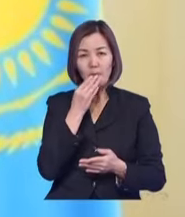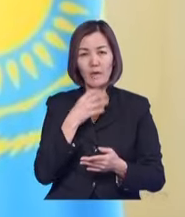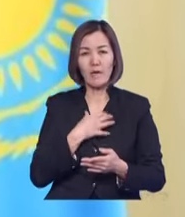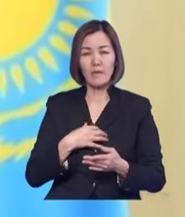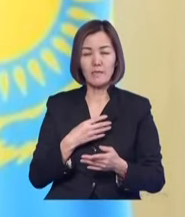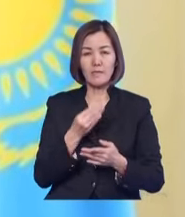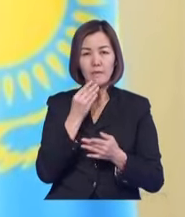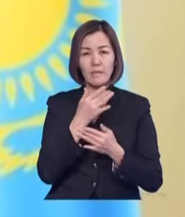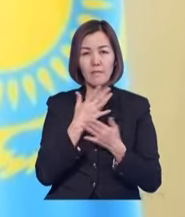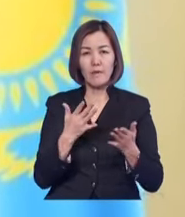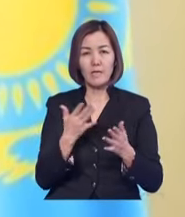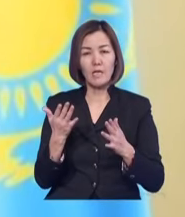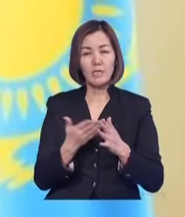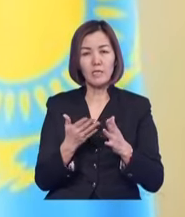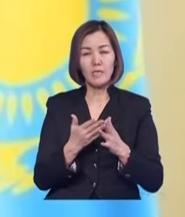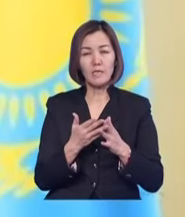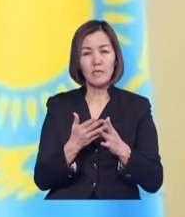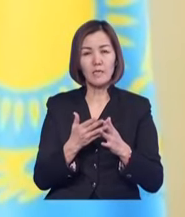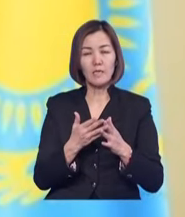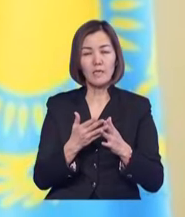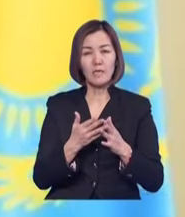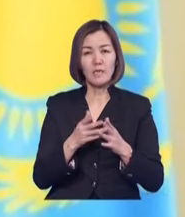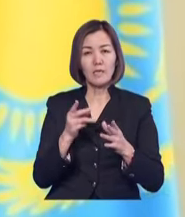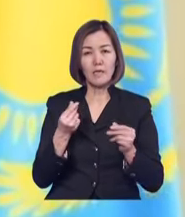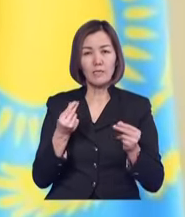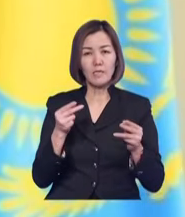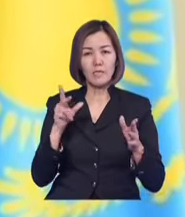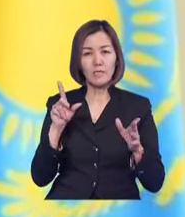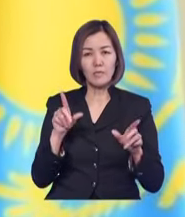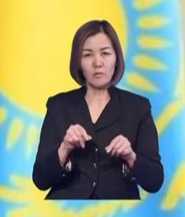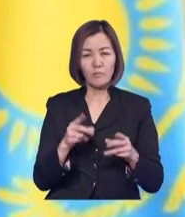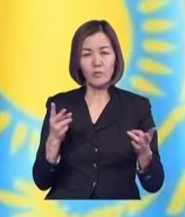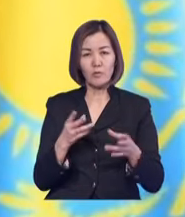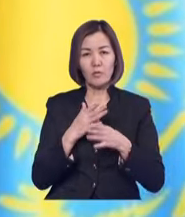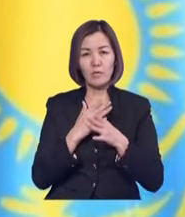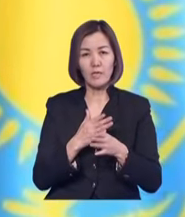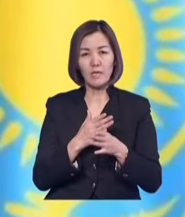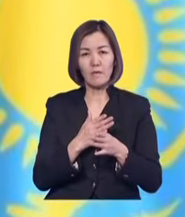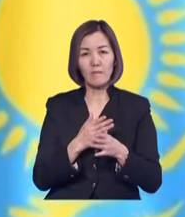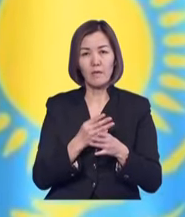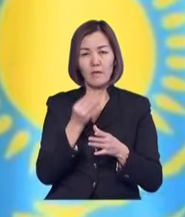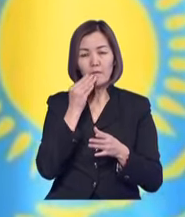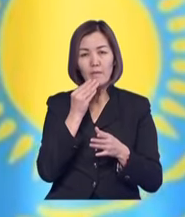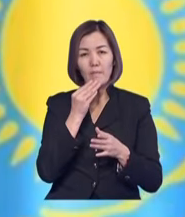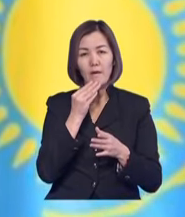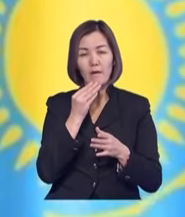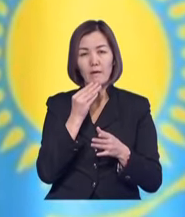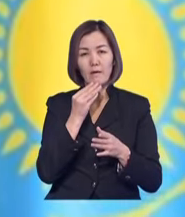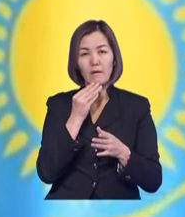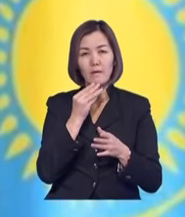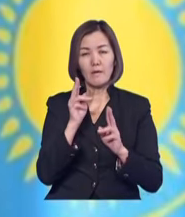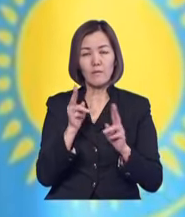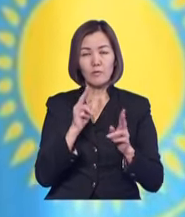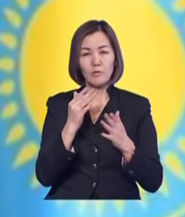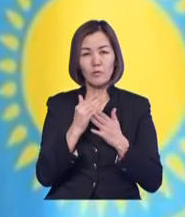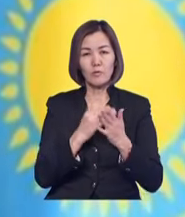түлік өнімдеріне барынша жеңілдік жасауға шақырамын. Азық түлік мекемелерінде қолжетімді бағада ас мәзірін ұсыну мақтауға тұрарлық істердің